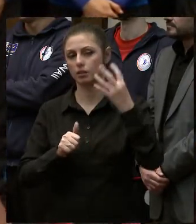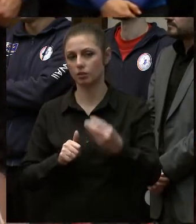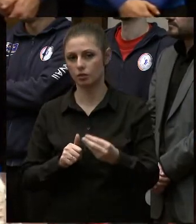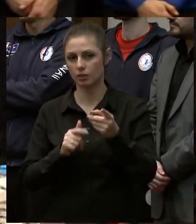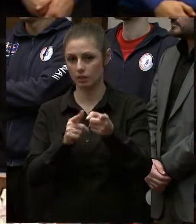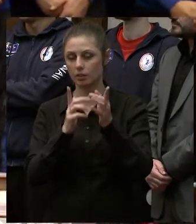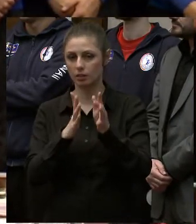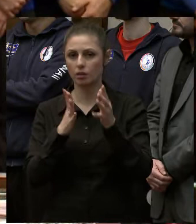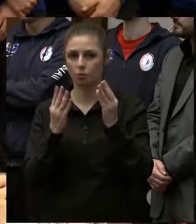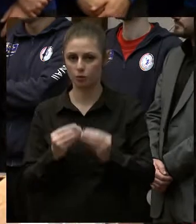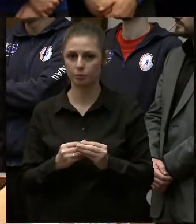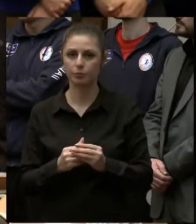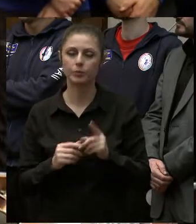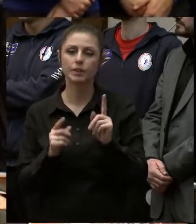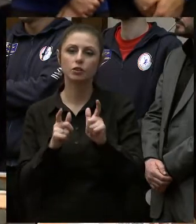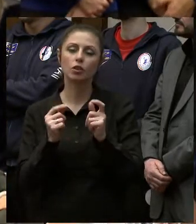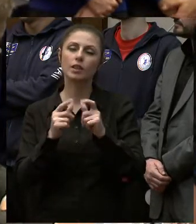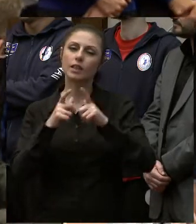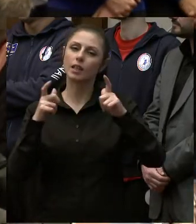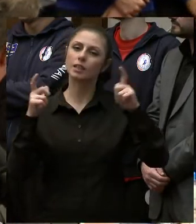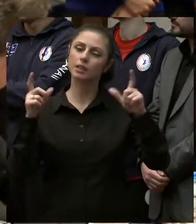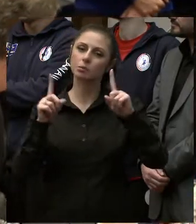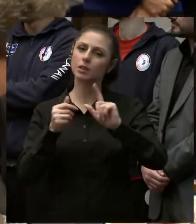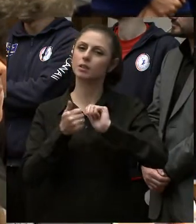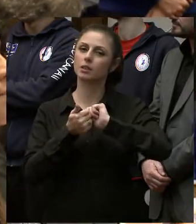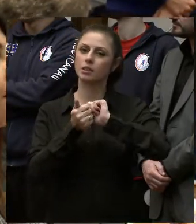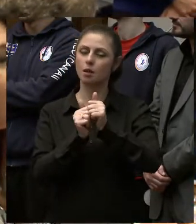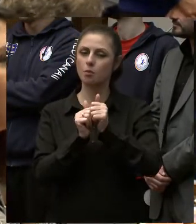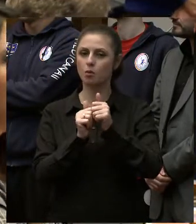liderliklerini devam ettiriyorlar. Geniş bir sporcu